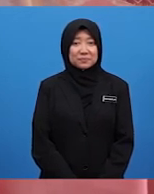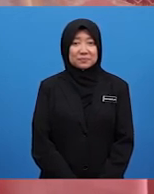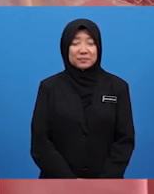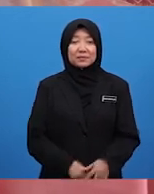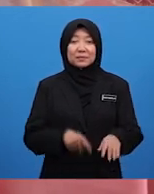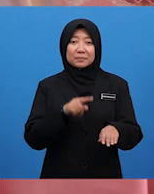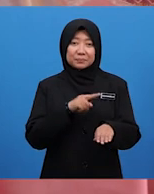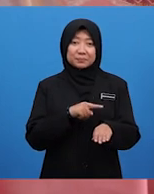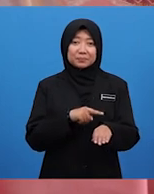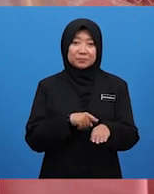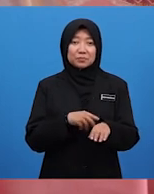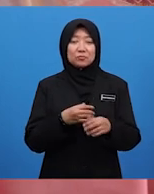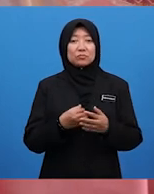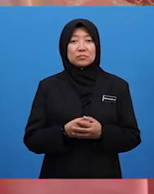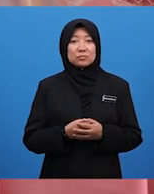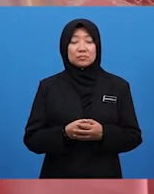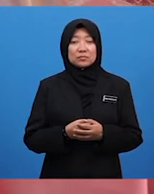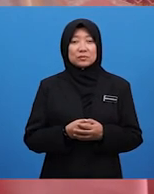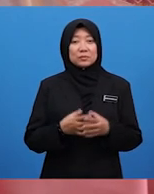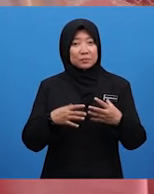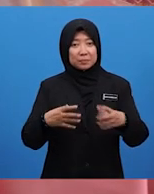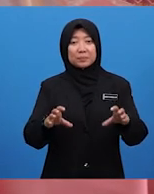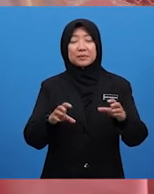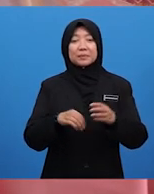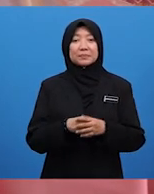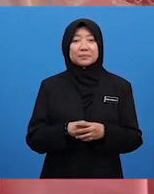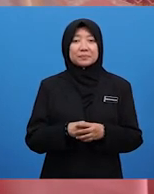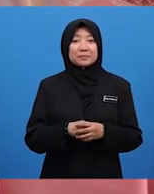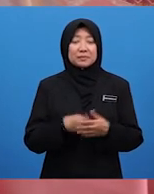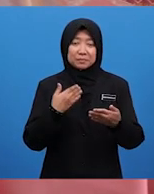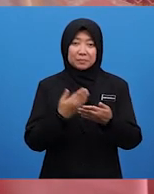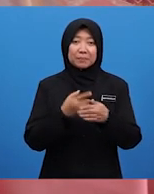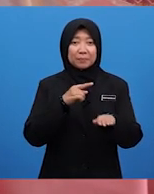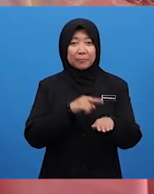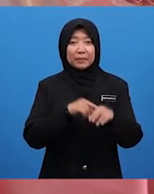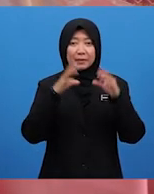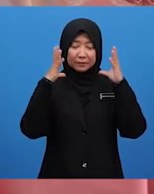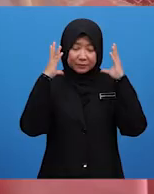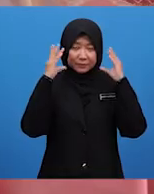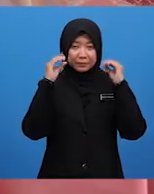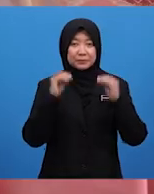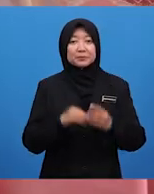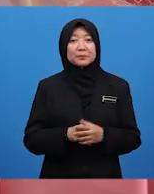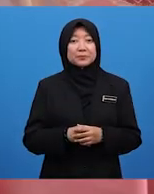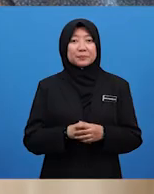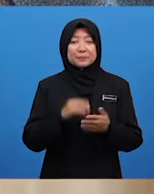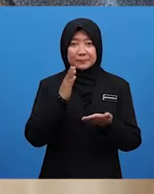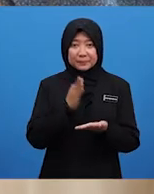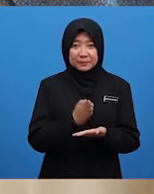Nampaknya masa begitu pantas berlalu. Sudah sampai masanya cikgu mengundur